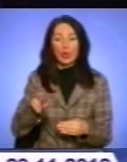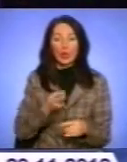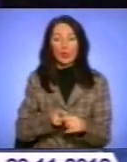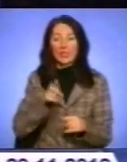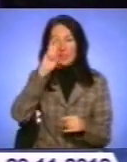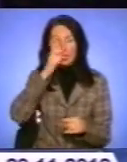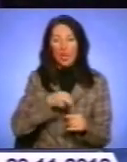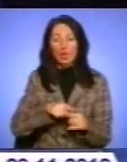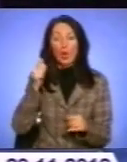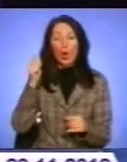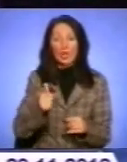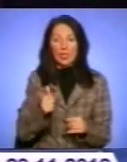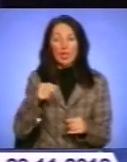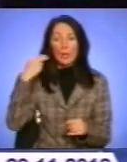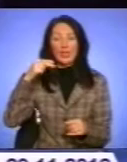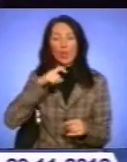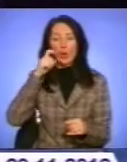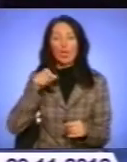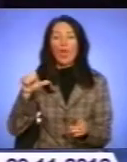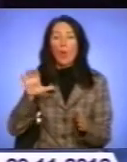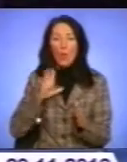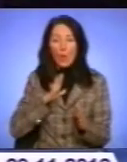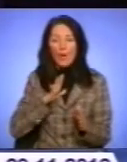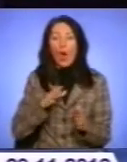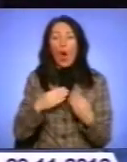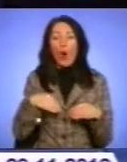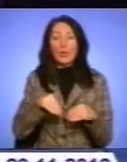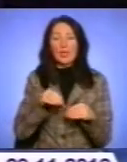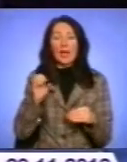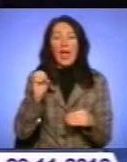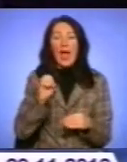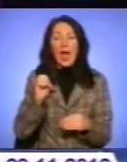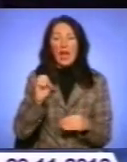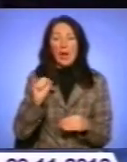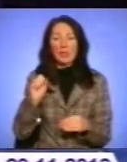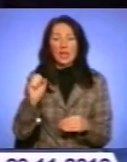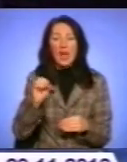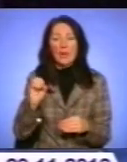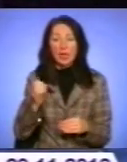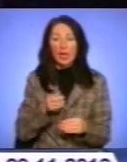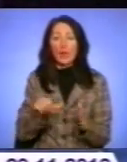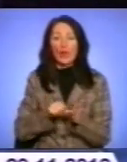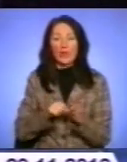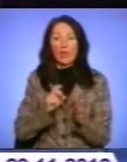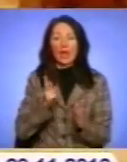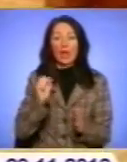України побував в Об'єднаних Арабських Еміратах. Про результати відвідин Катару докладно далі.